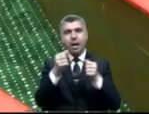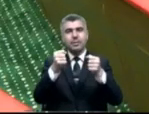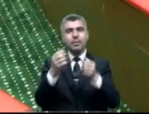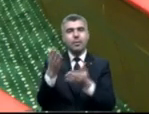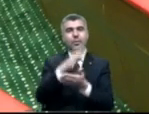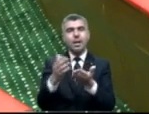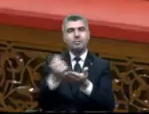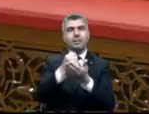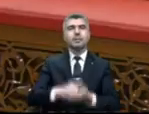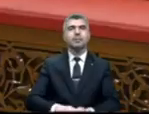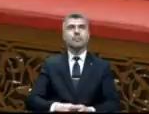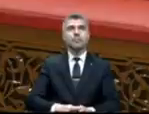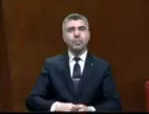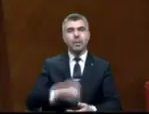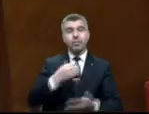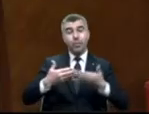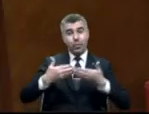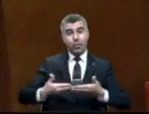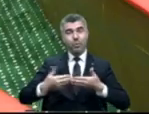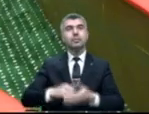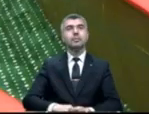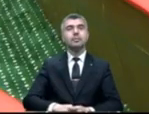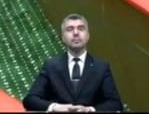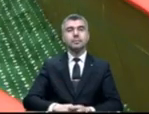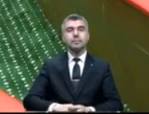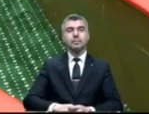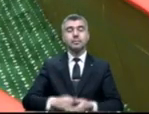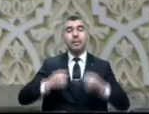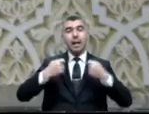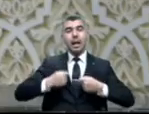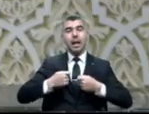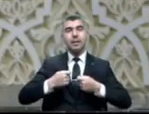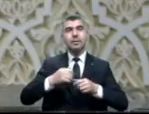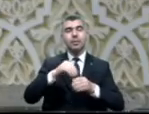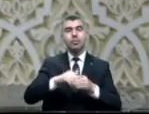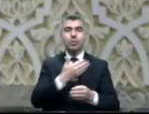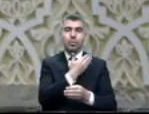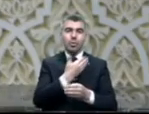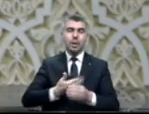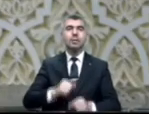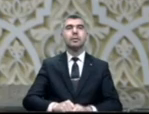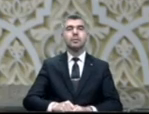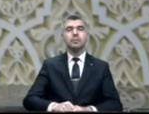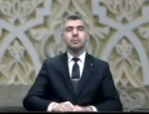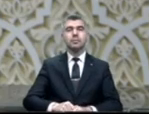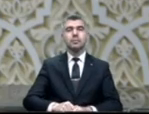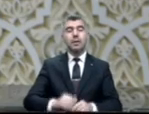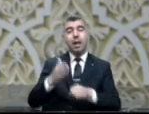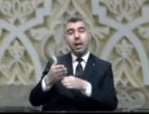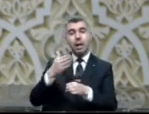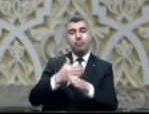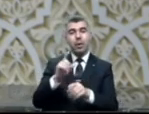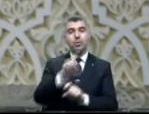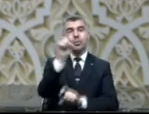تعالى. وإليكم الآن كلمة السيد رئيس المجلس. إذن قبل الشروع في تناول